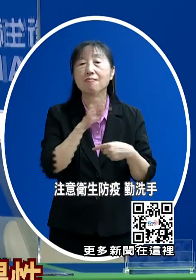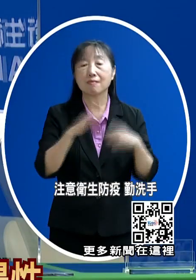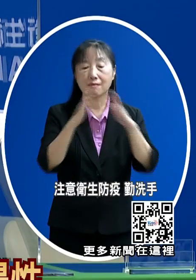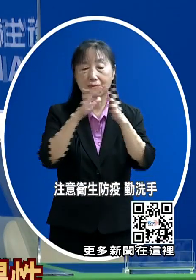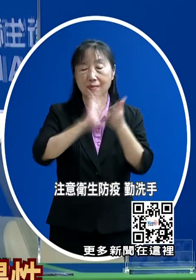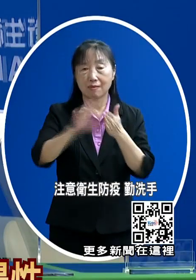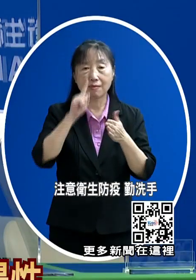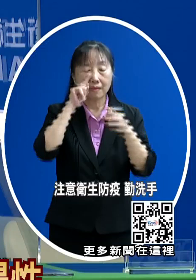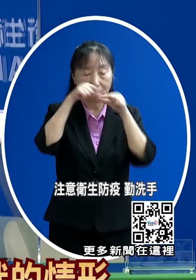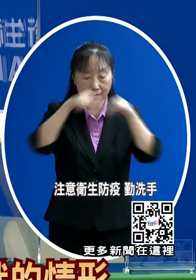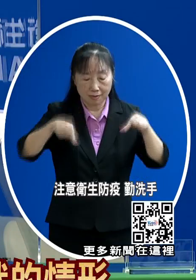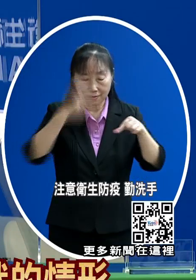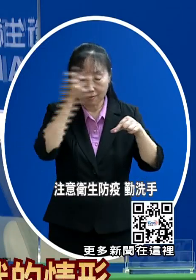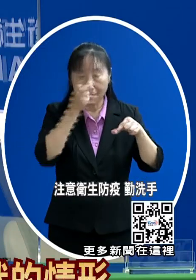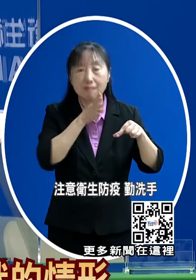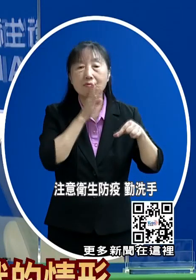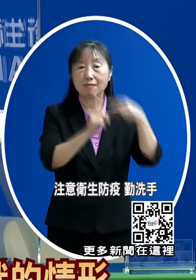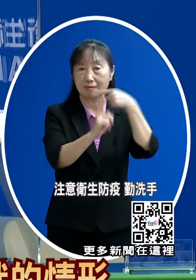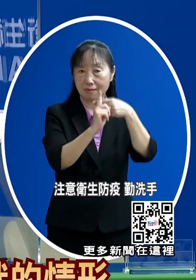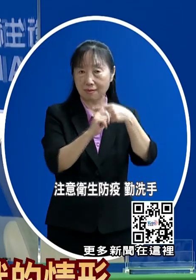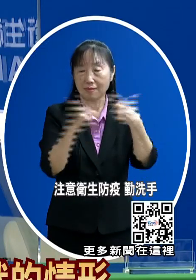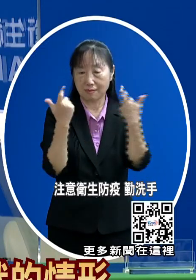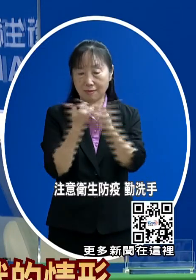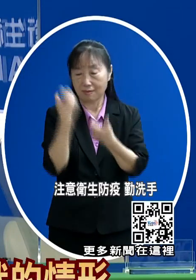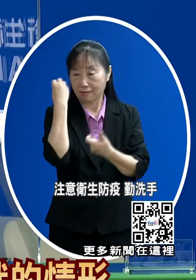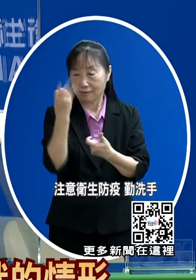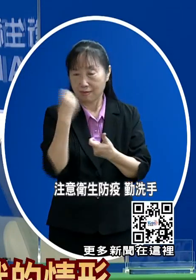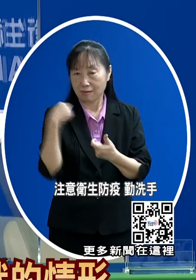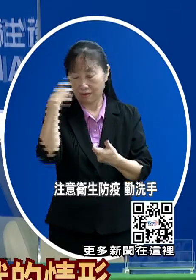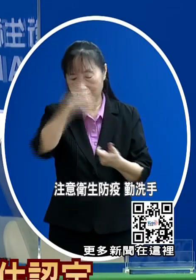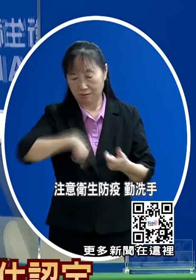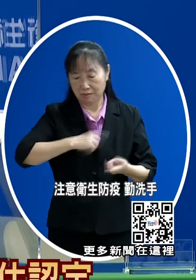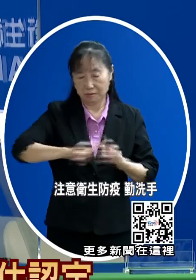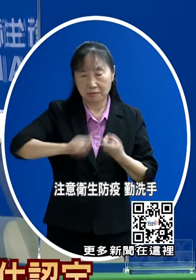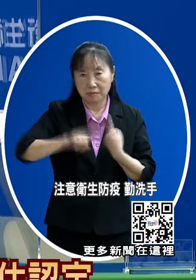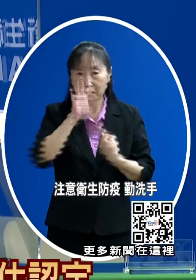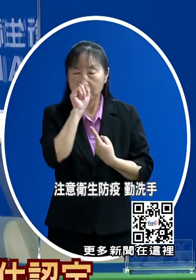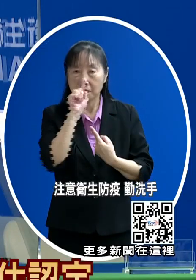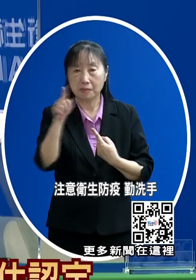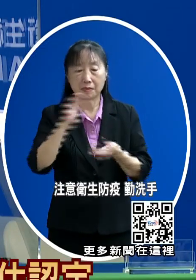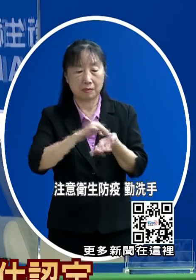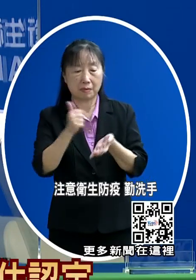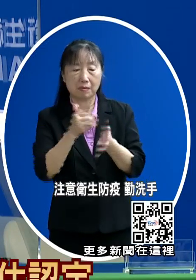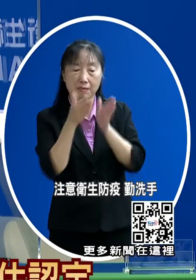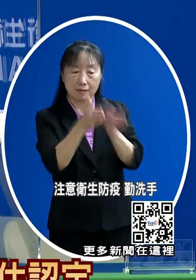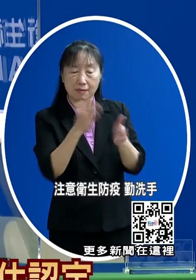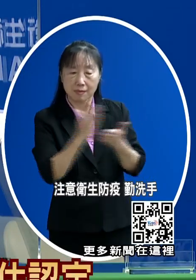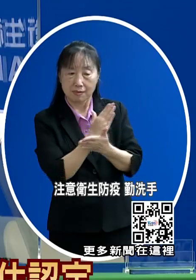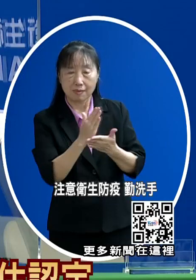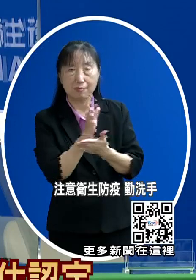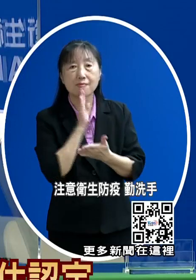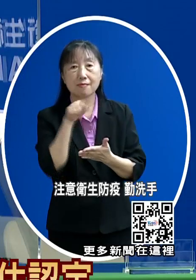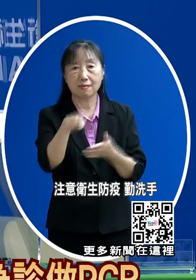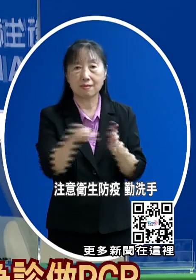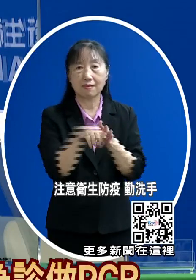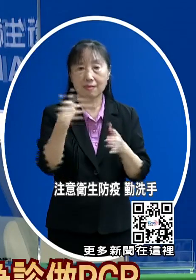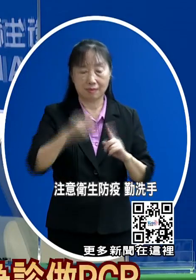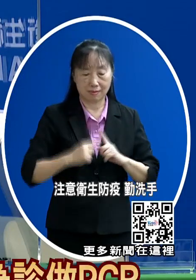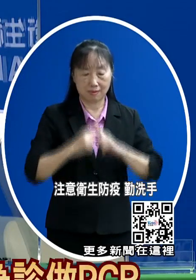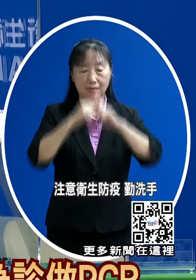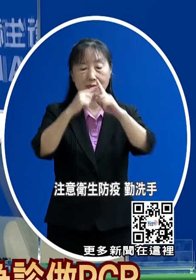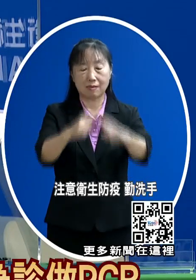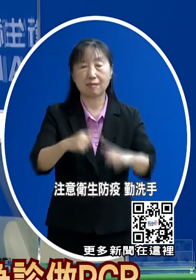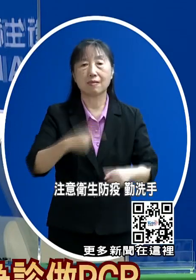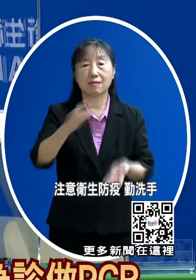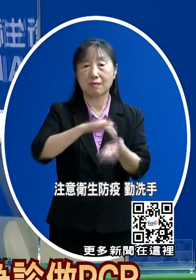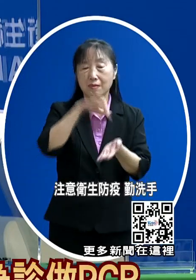筛阳性哈，然后有搭配这个症状新的症状的情形，就可以经过医师来评估认定，不需要说再跑到医院